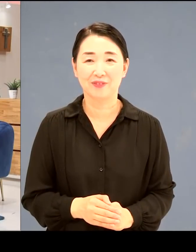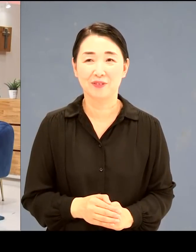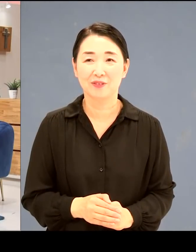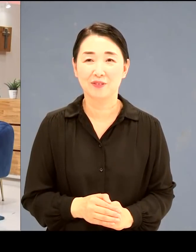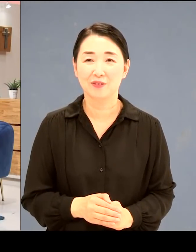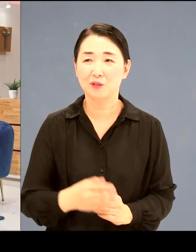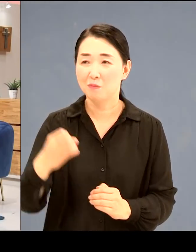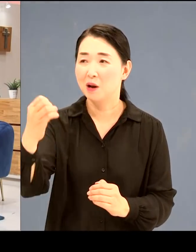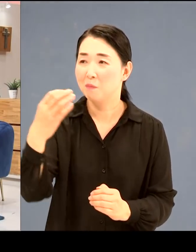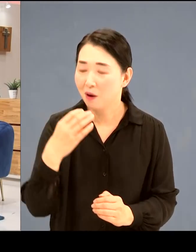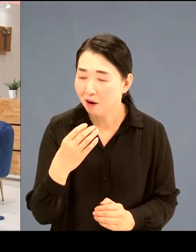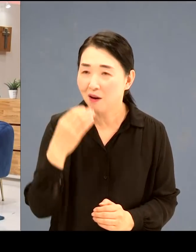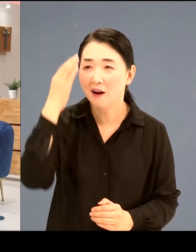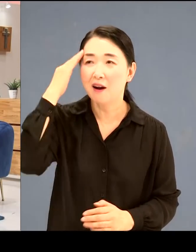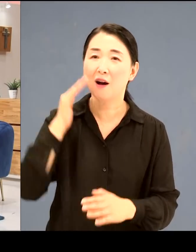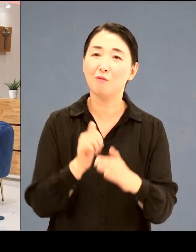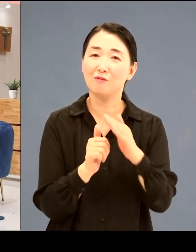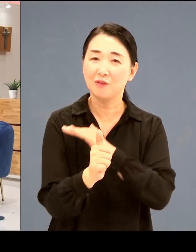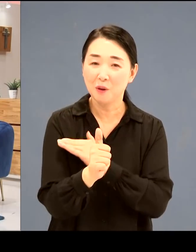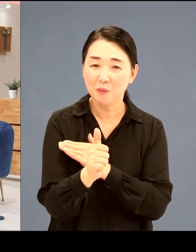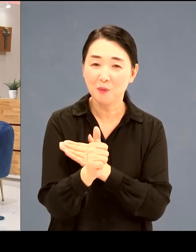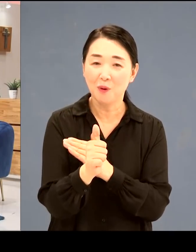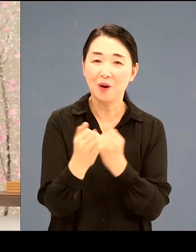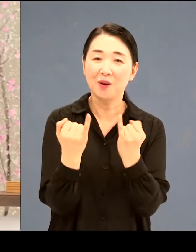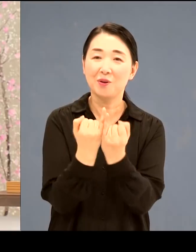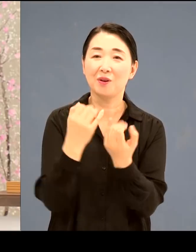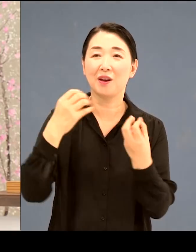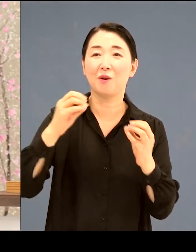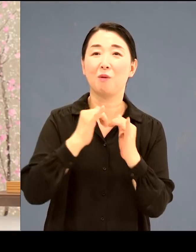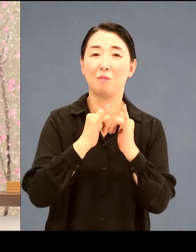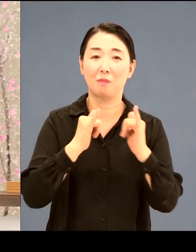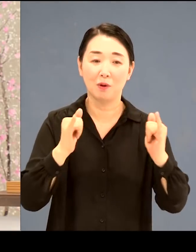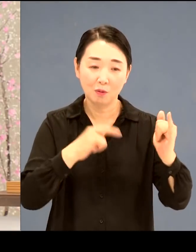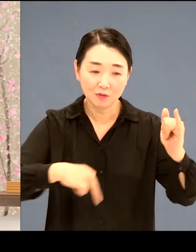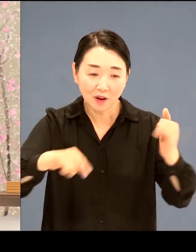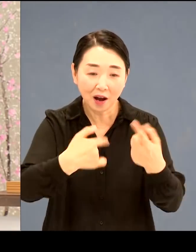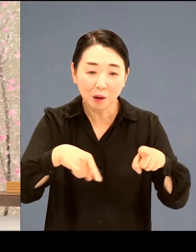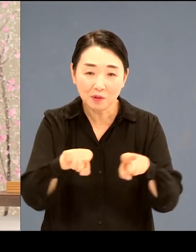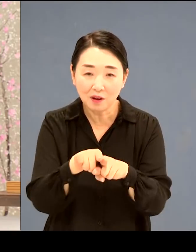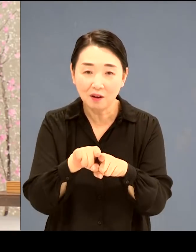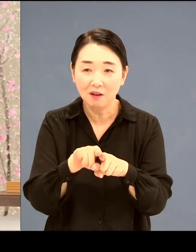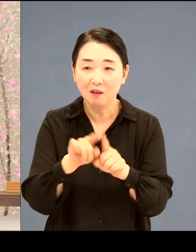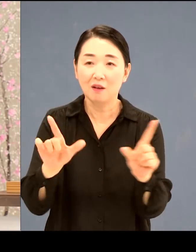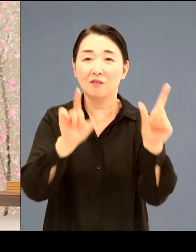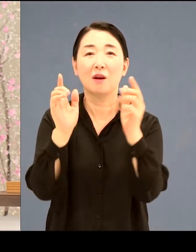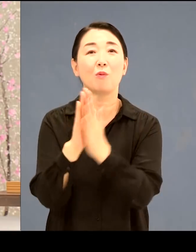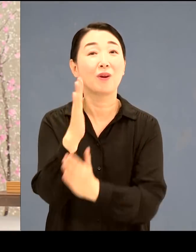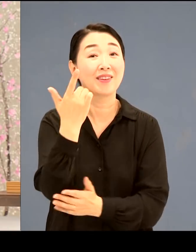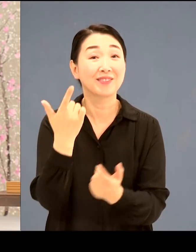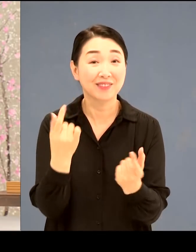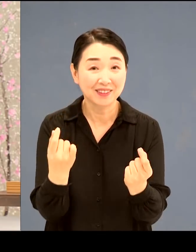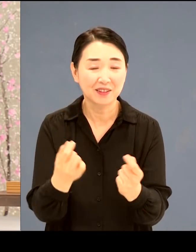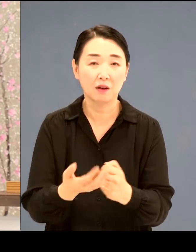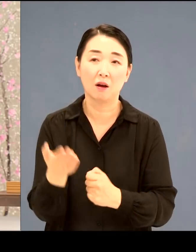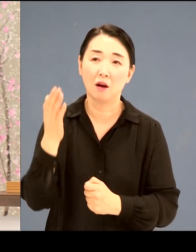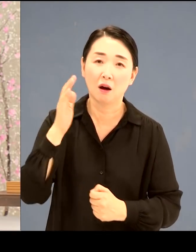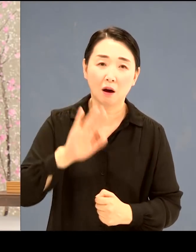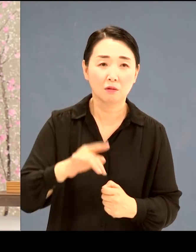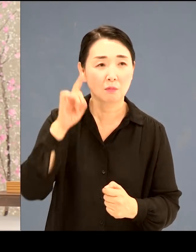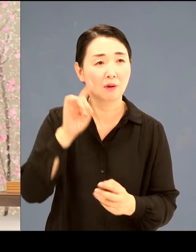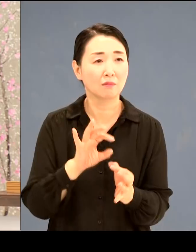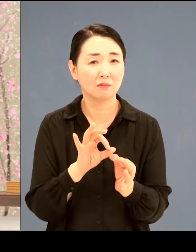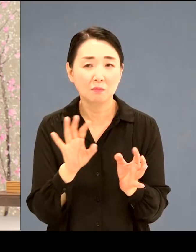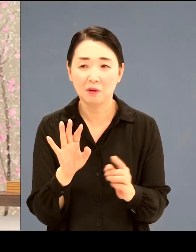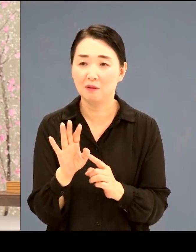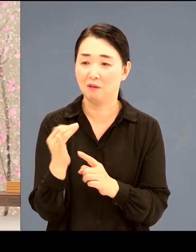들으면 한국 대표 여배우분들과 함께 되게 이분도 화려한 삶을 살 것 같지만 의외로 이분이